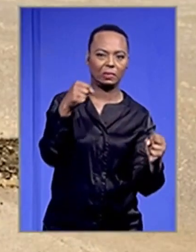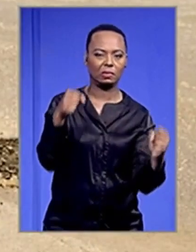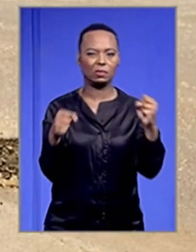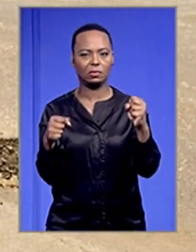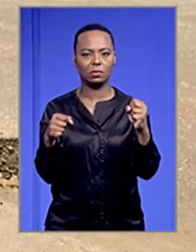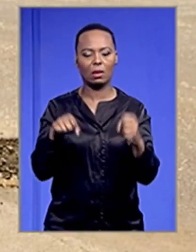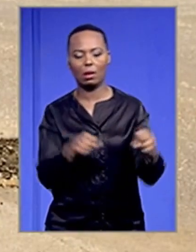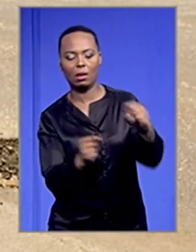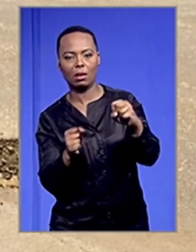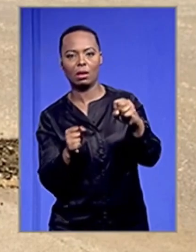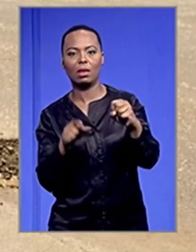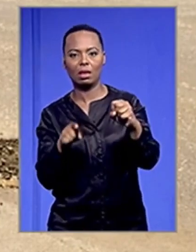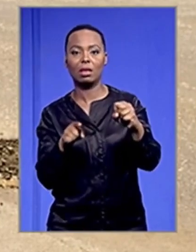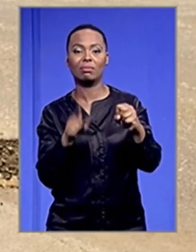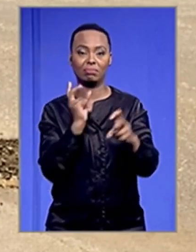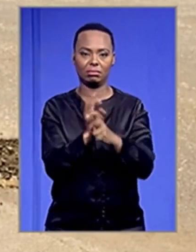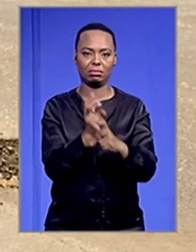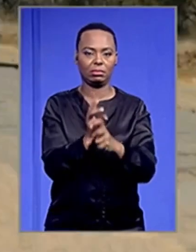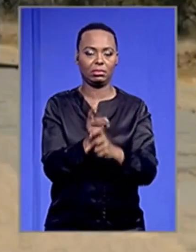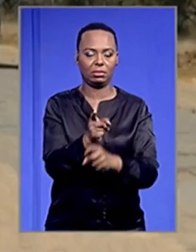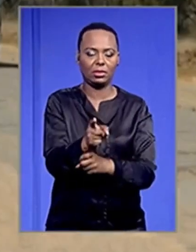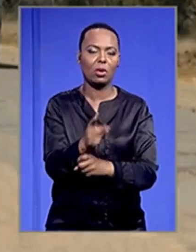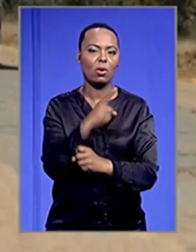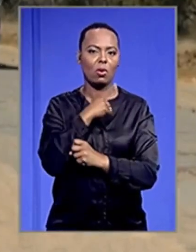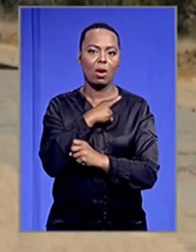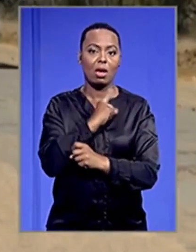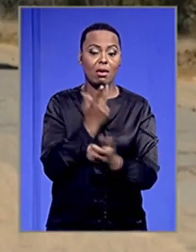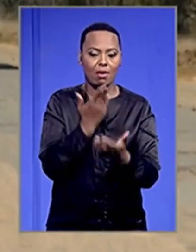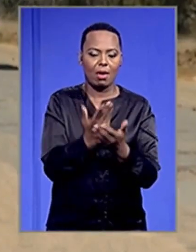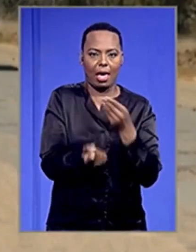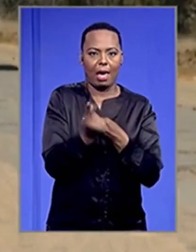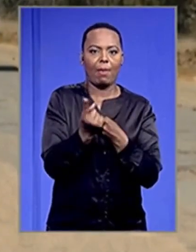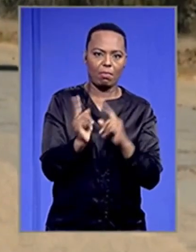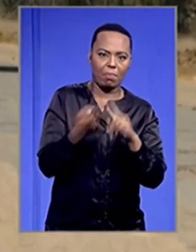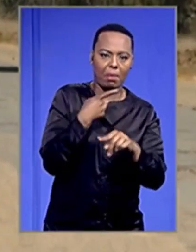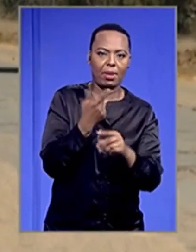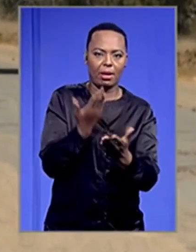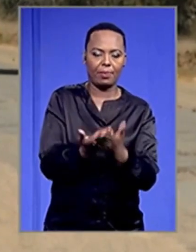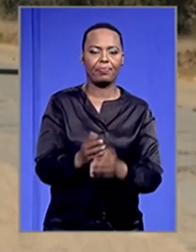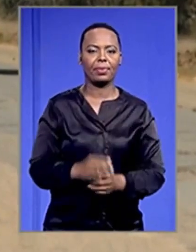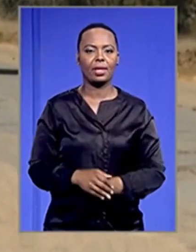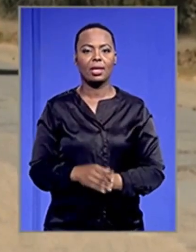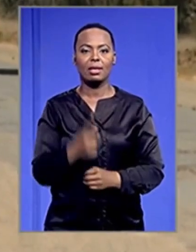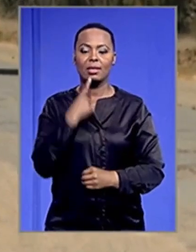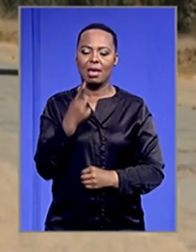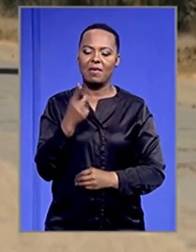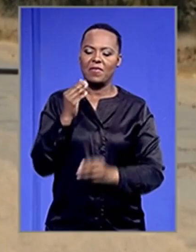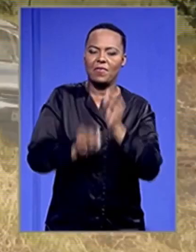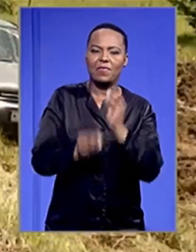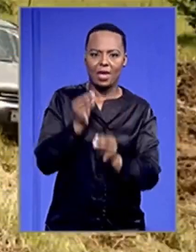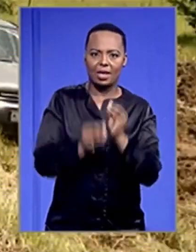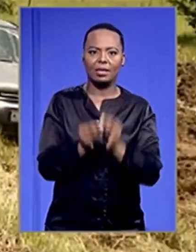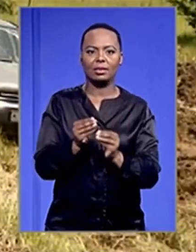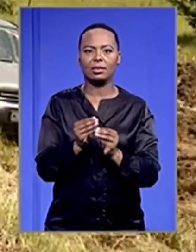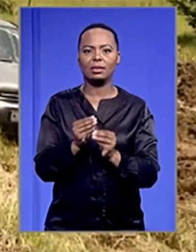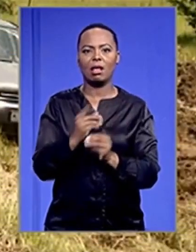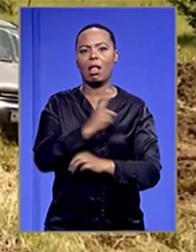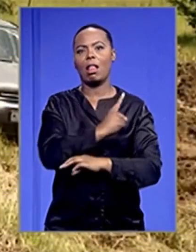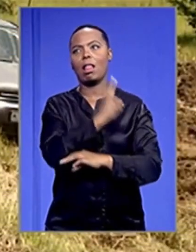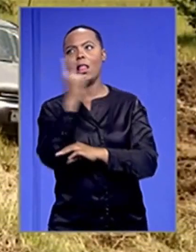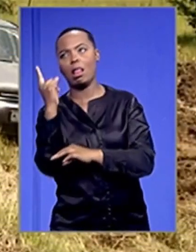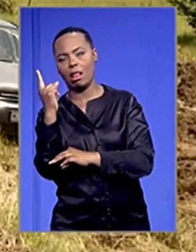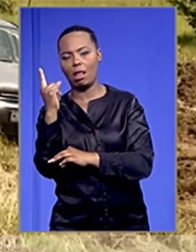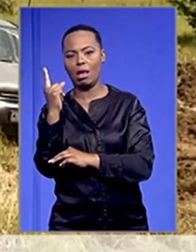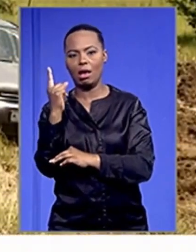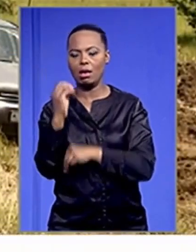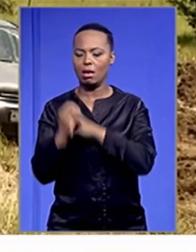dikoti kgafetsa ka ha sena se baka dikotsi. Ba re ba lokisa dikoloi bosiu le motshehare, ba